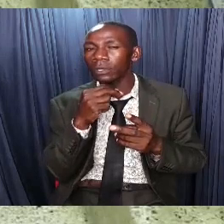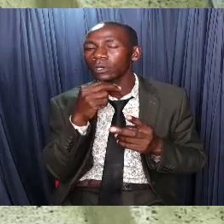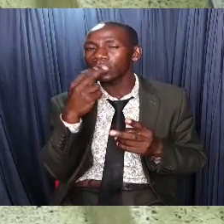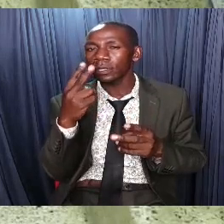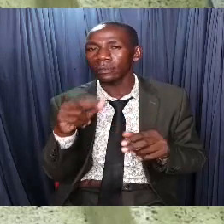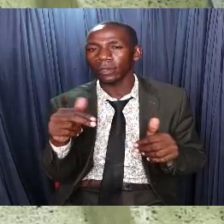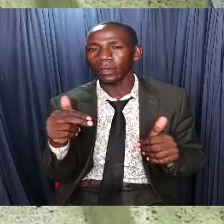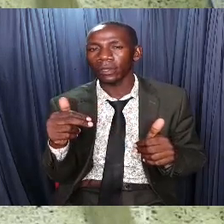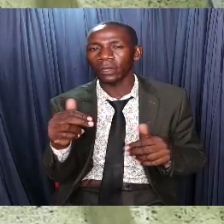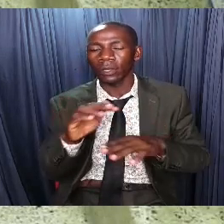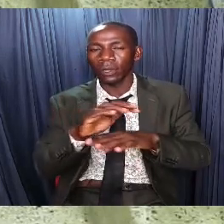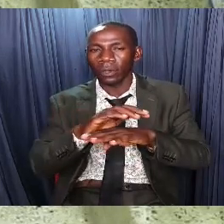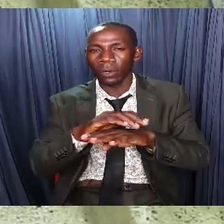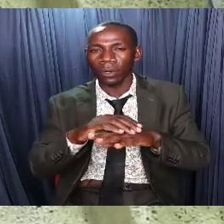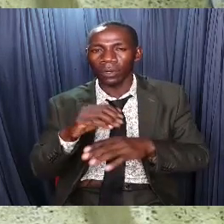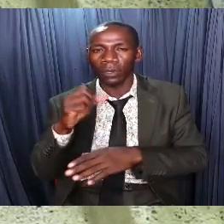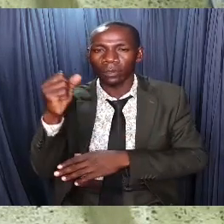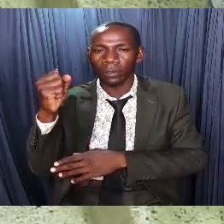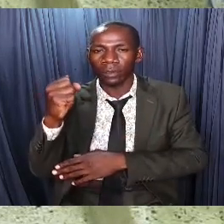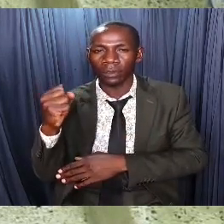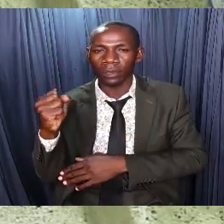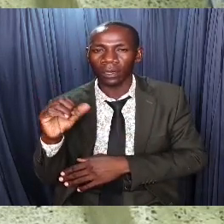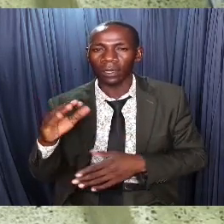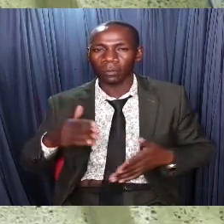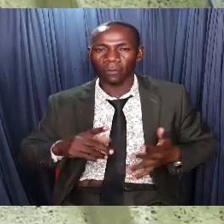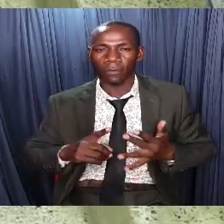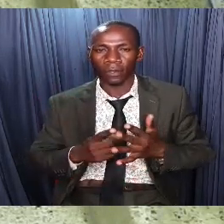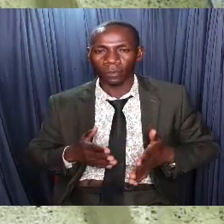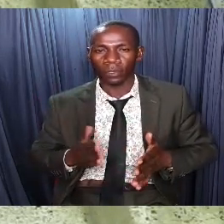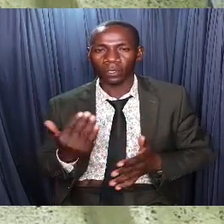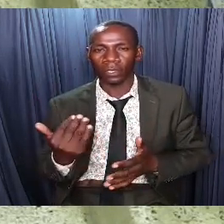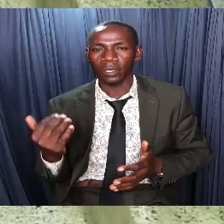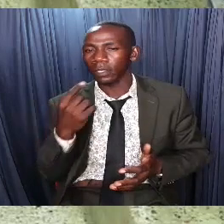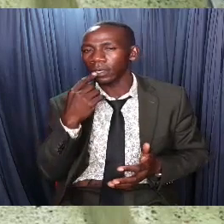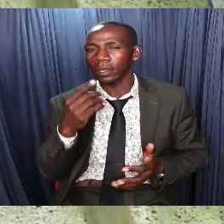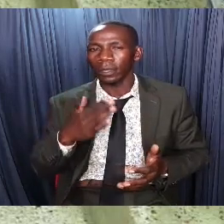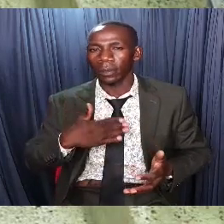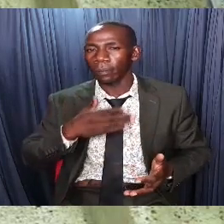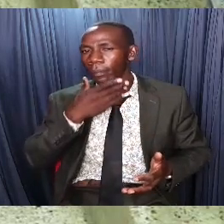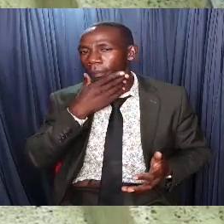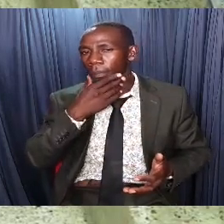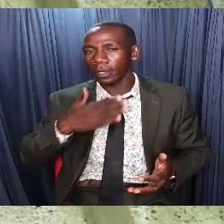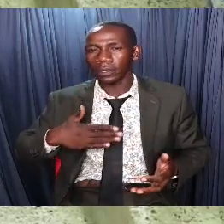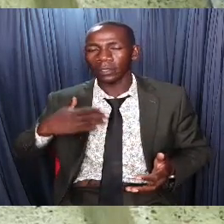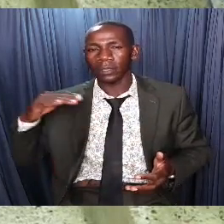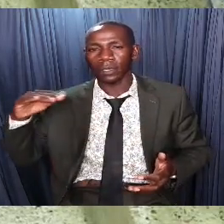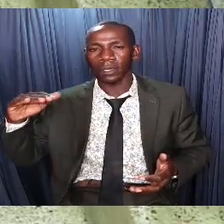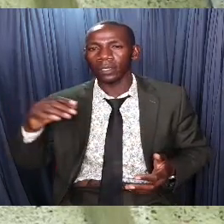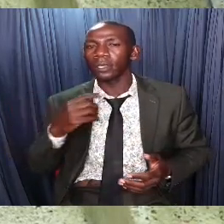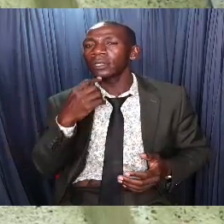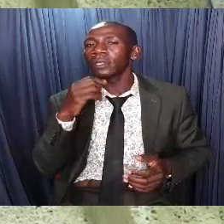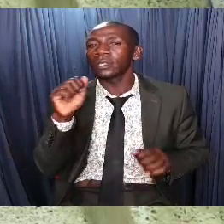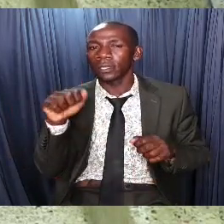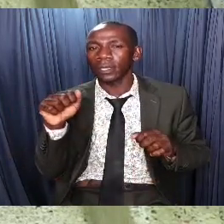asione, akamuita Esau mwanawe mkubwa. Akamwambia, mwanangu, naye